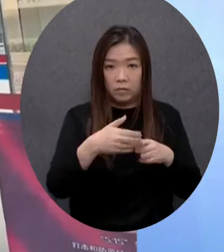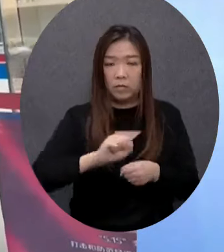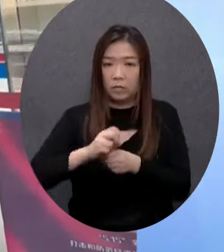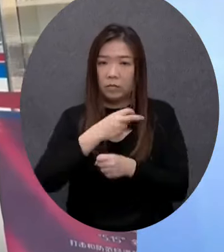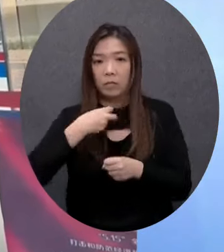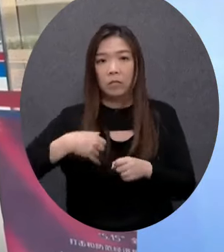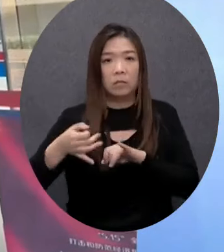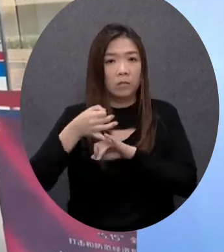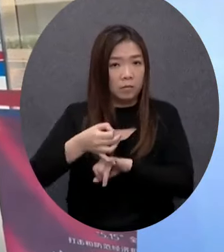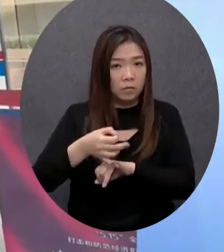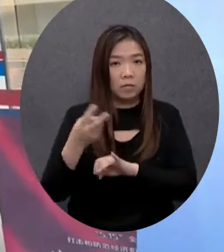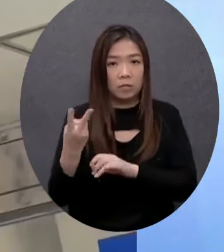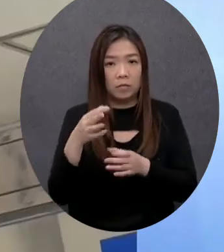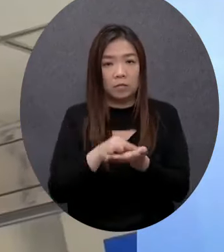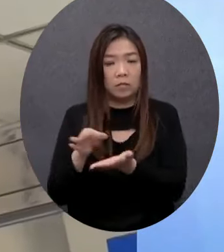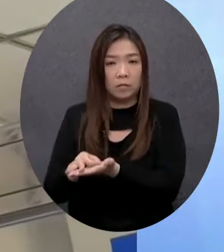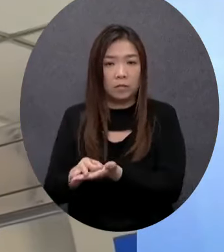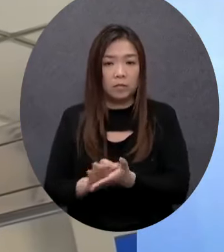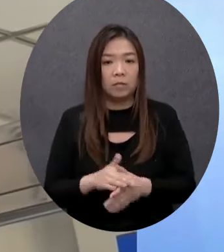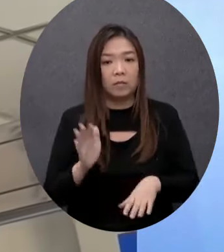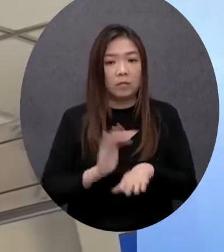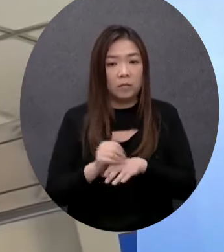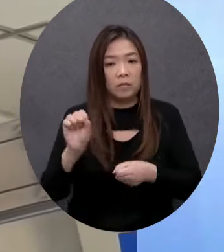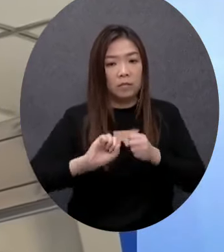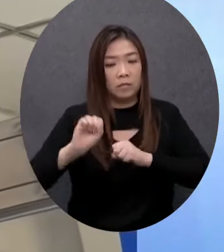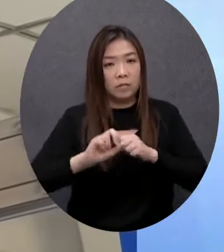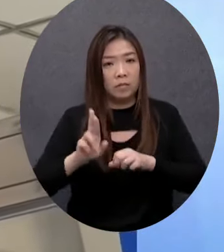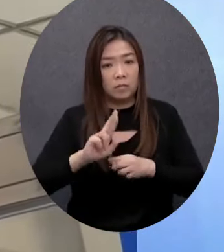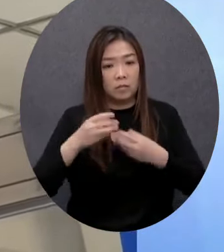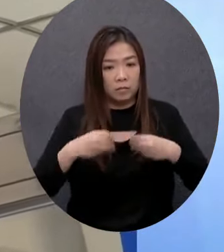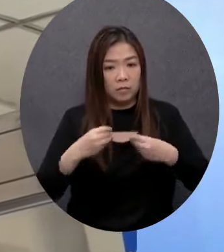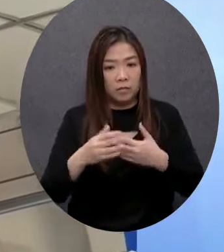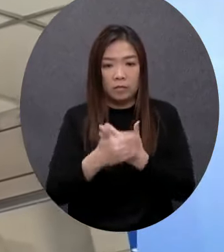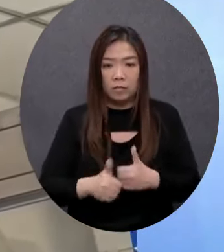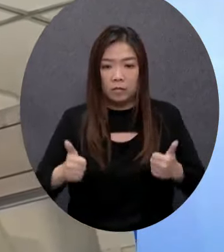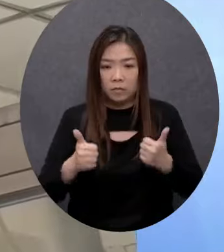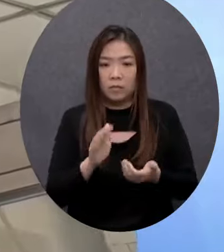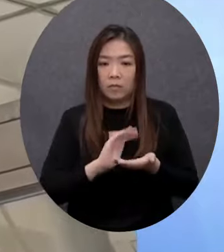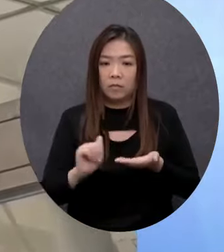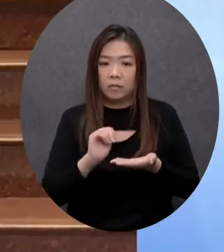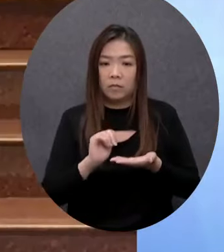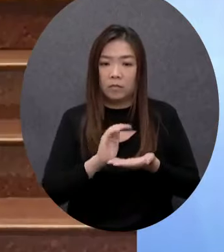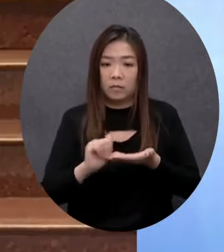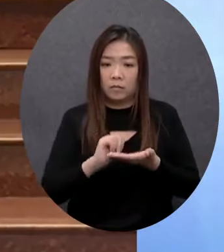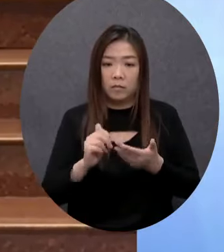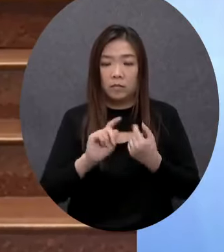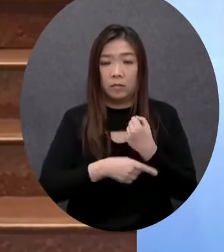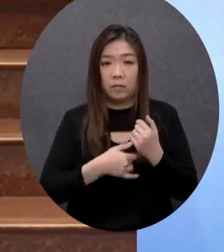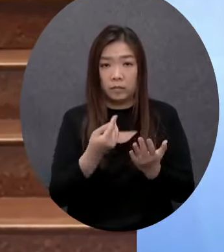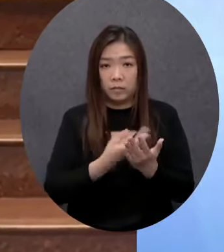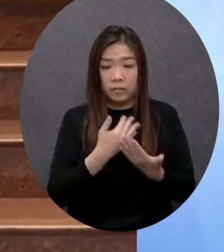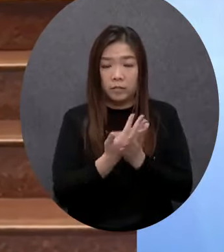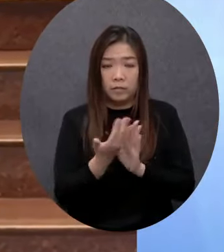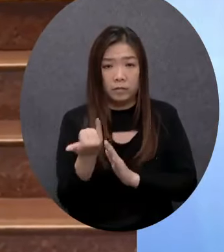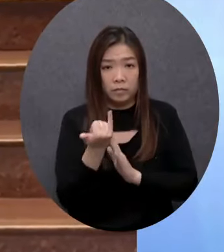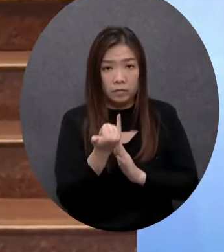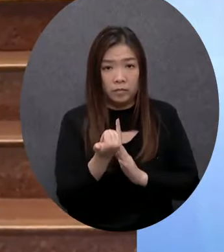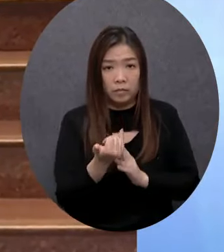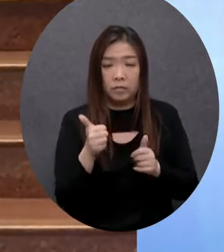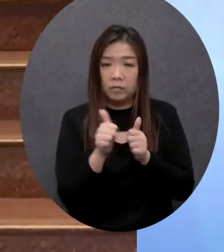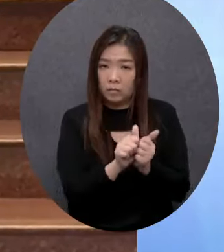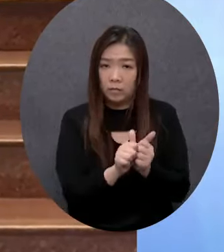京、上海两地。傑出科研、文教、衛健、法律和管理等6類人才可以憑有關人才